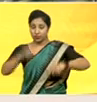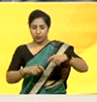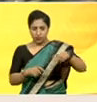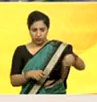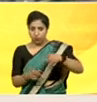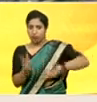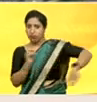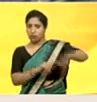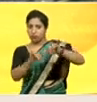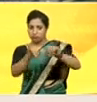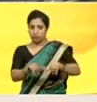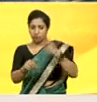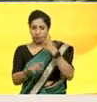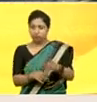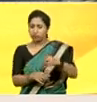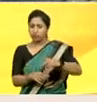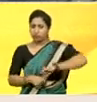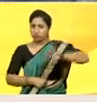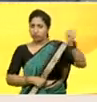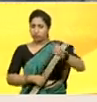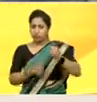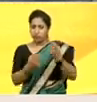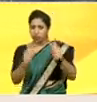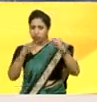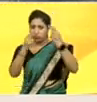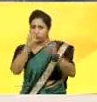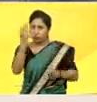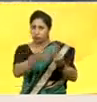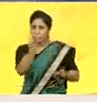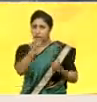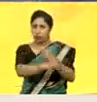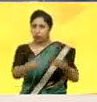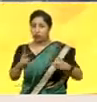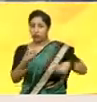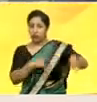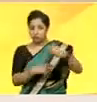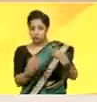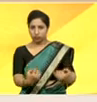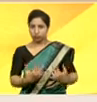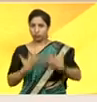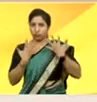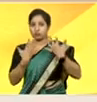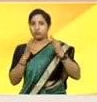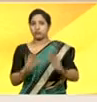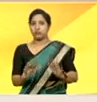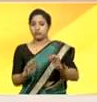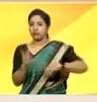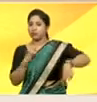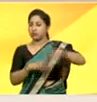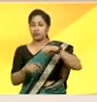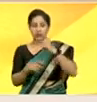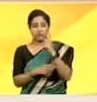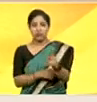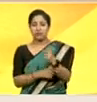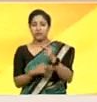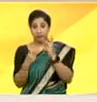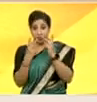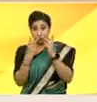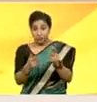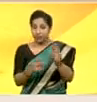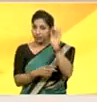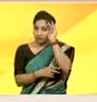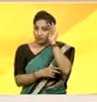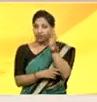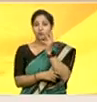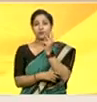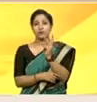का बलिदान आज भी देशवासियों को प्रेरित करता है। आइए सुनते